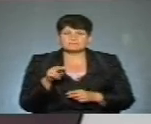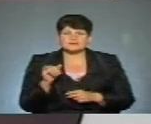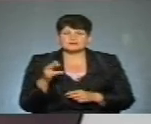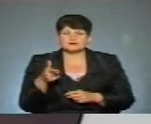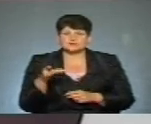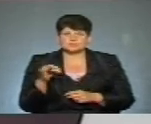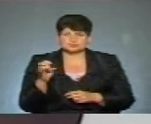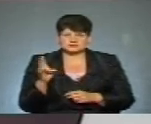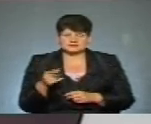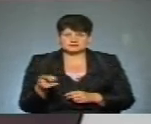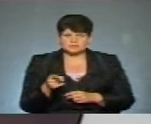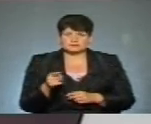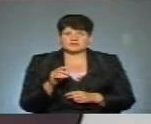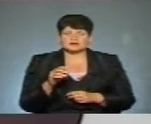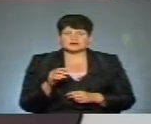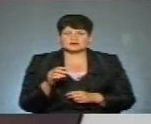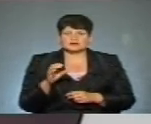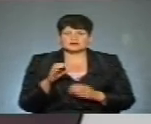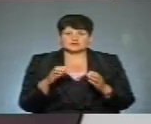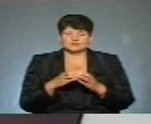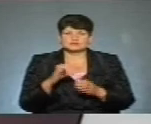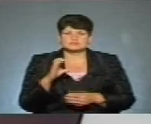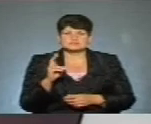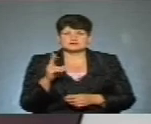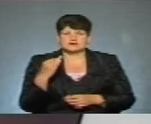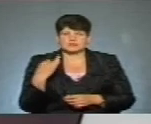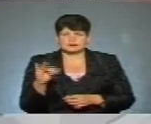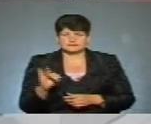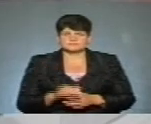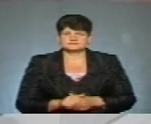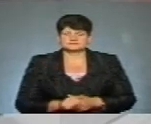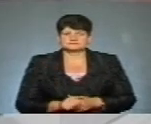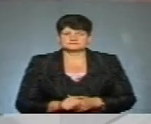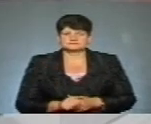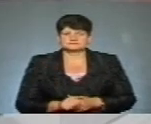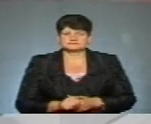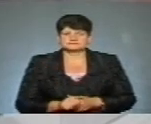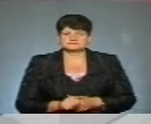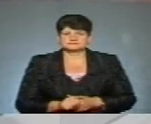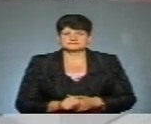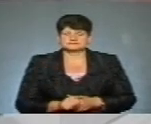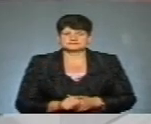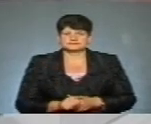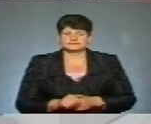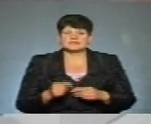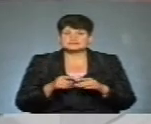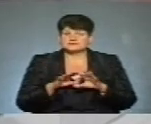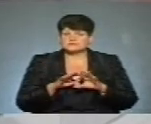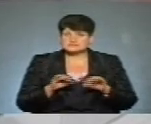з Тернопільщини і гурту «Скай», лідером якого є тернополянин Олег Собчук. На цьому у мене